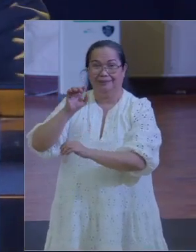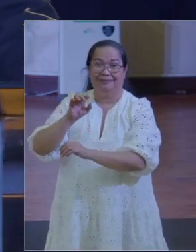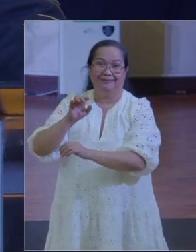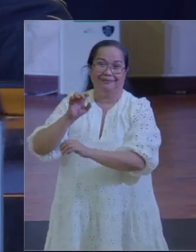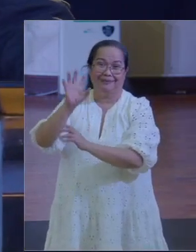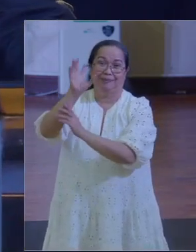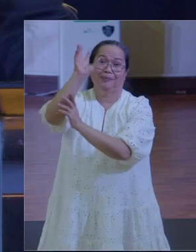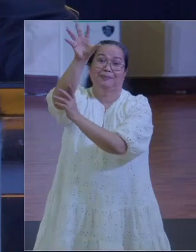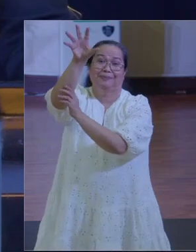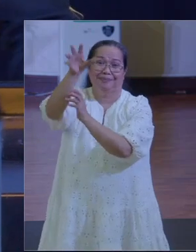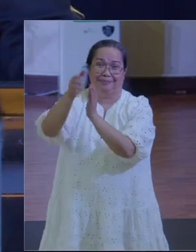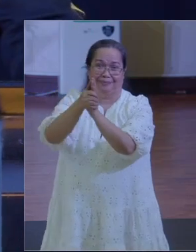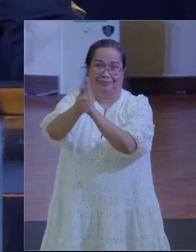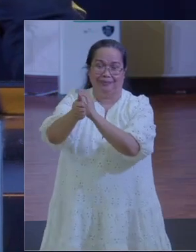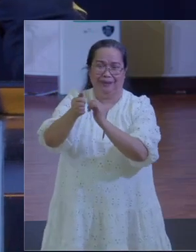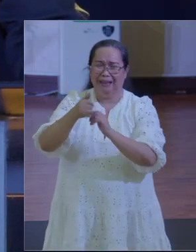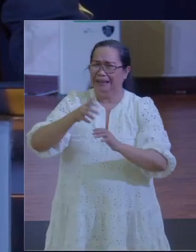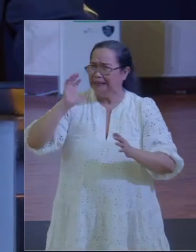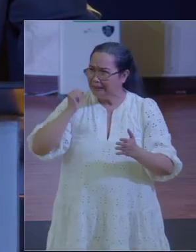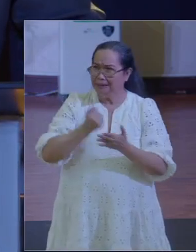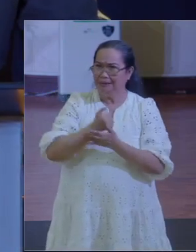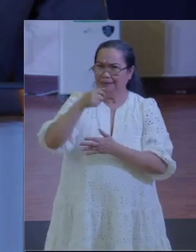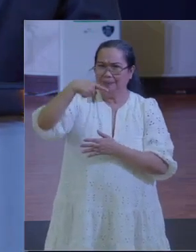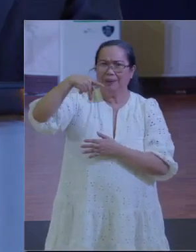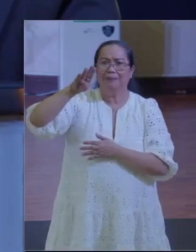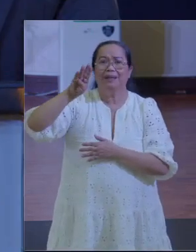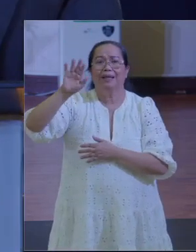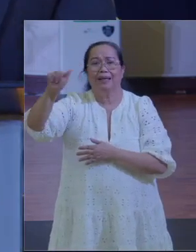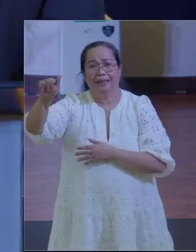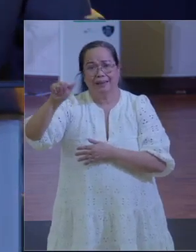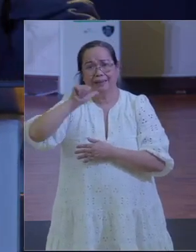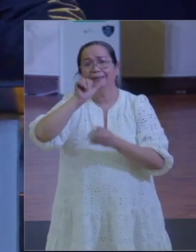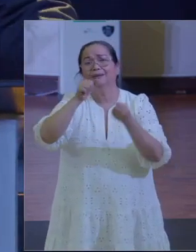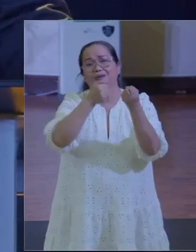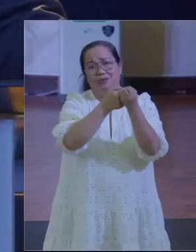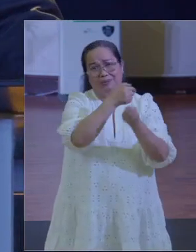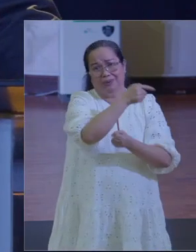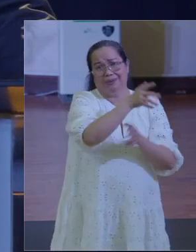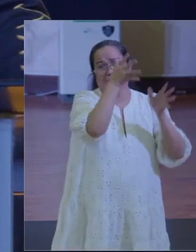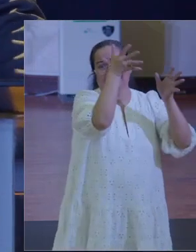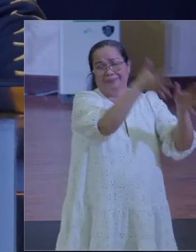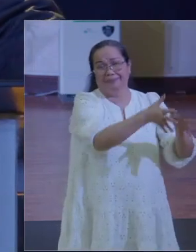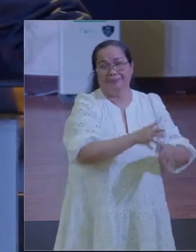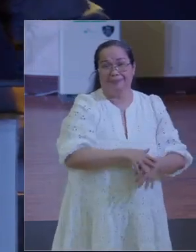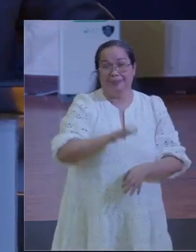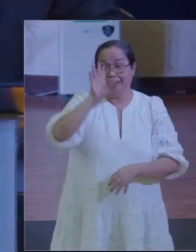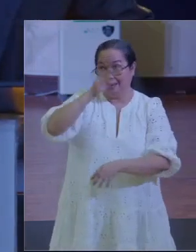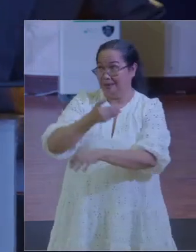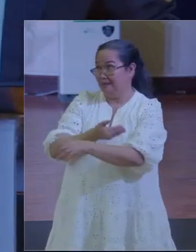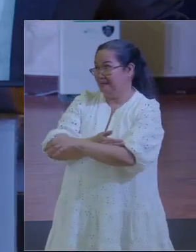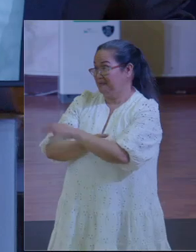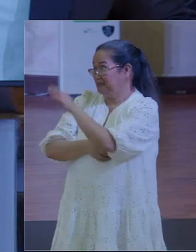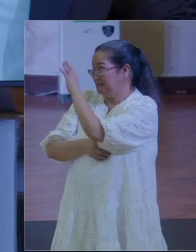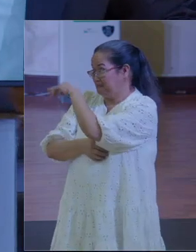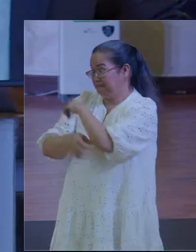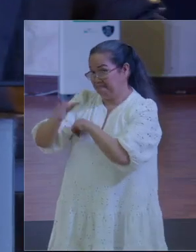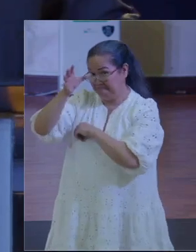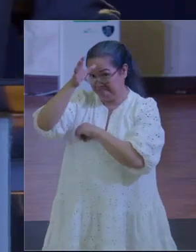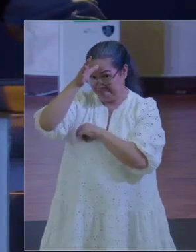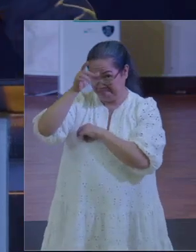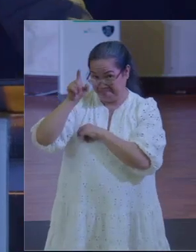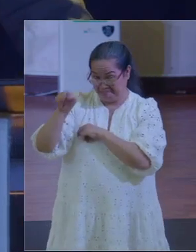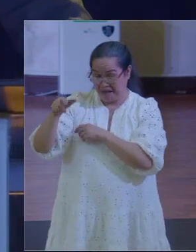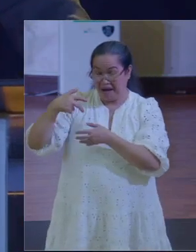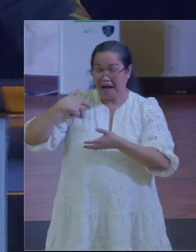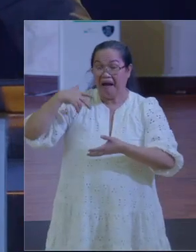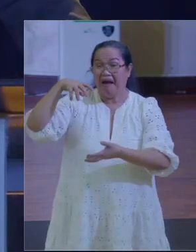sa pambira naman itong PBA na team na ito. Bakit hindi sinuporta? And then my son corrected me, may